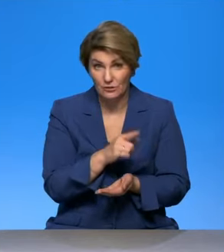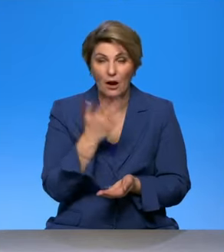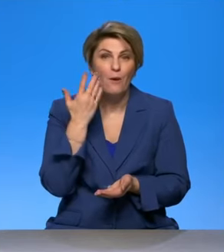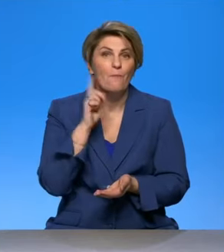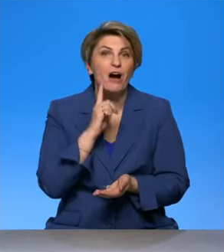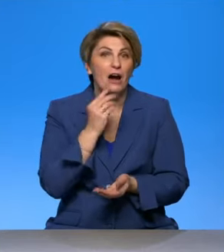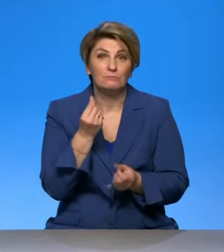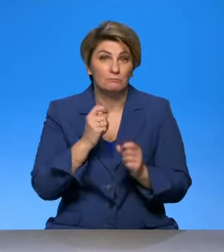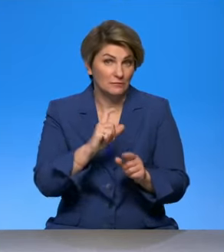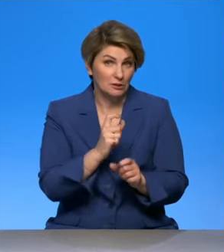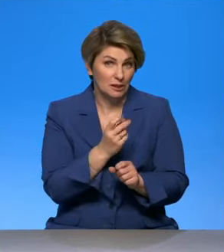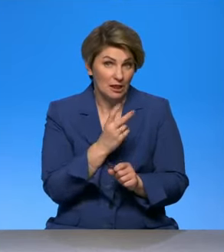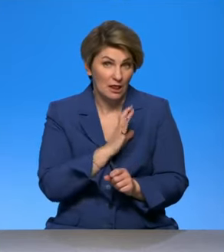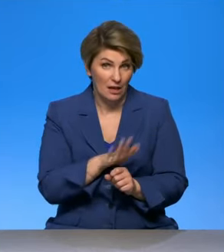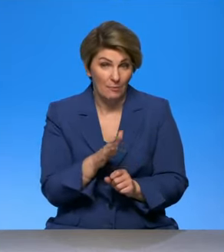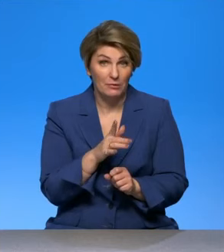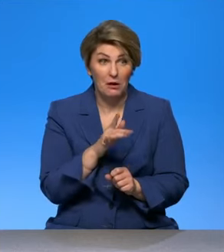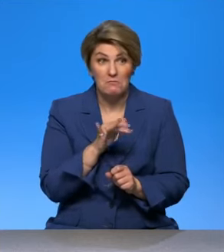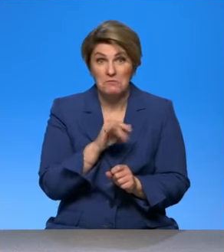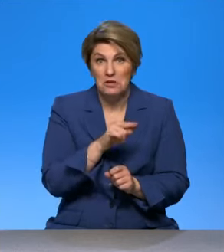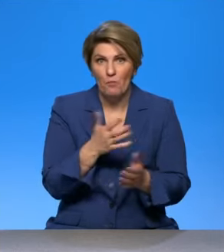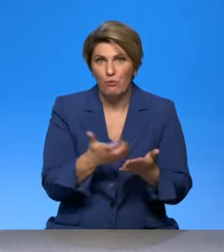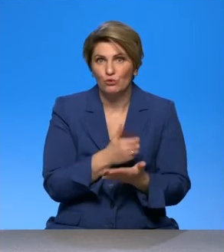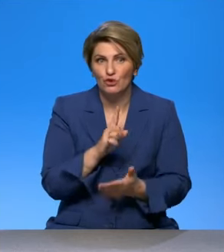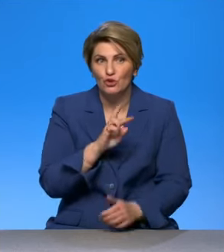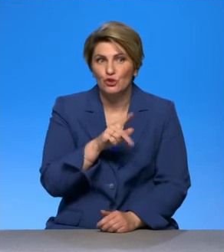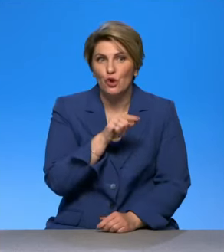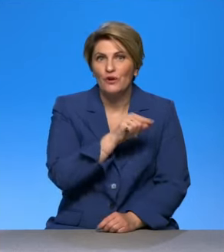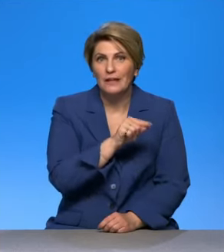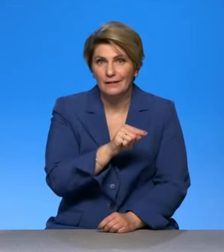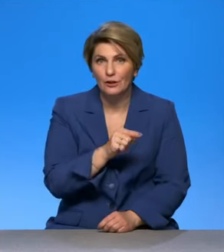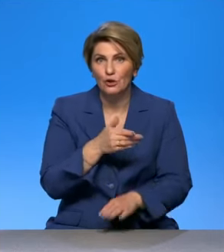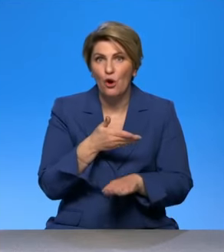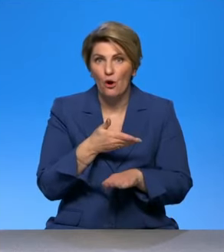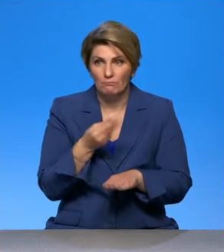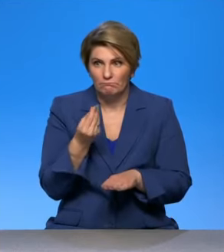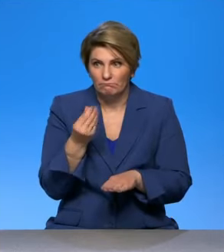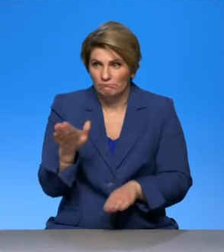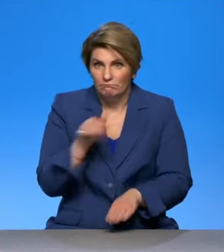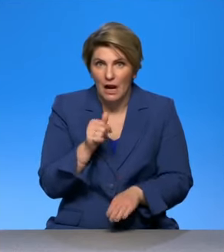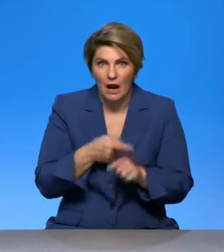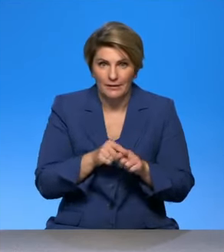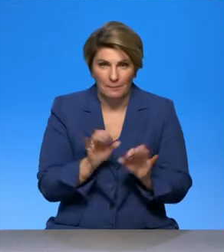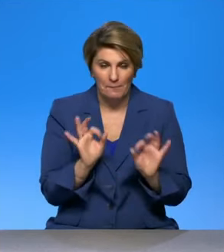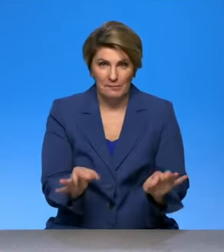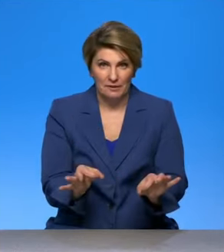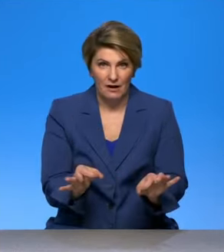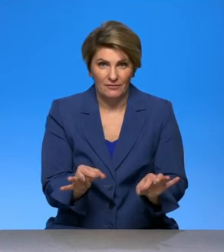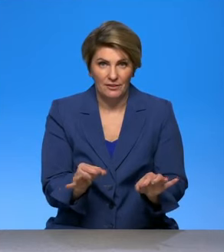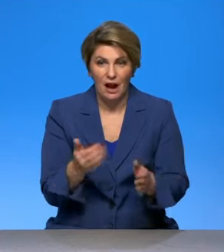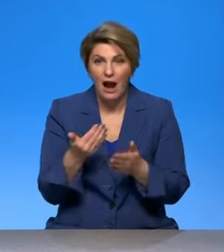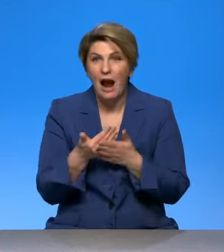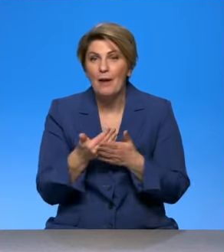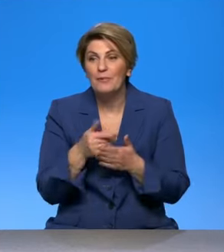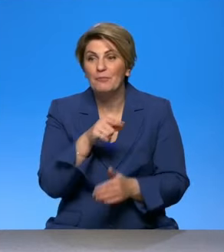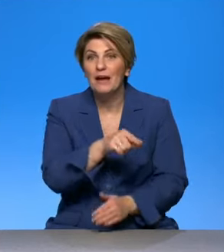Сейчас бы она этого бы не сделала. И получается, что у нее, для нее кредит этот был абсолютно оправдан. А если бы, например, Татьяна взяла бы